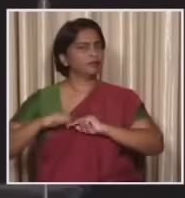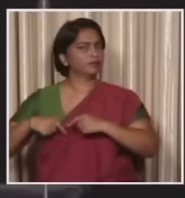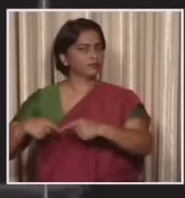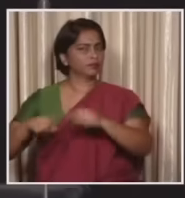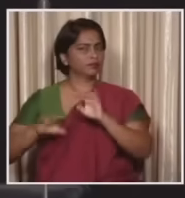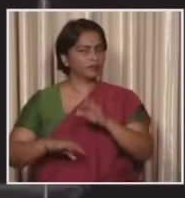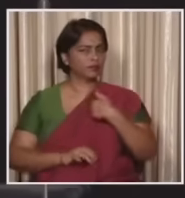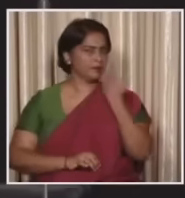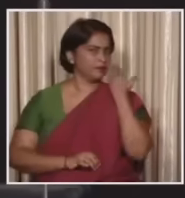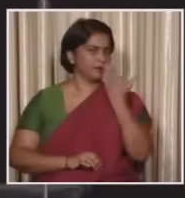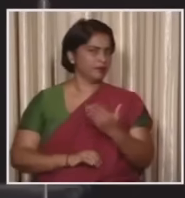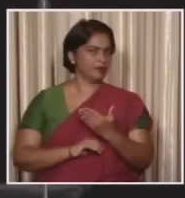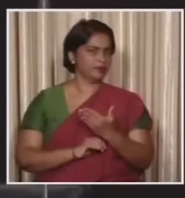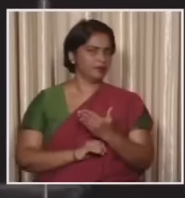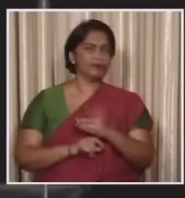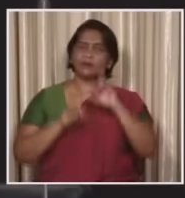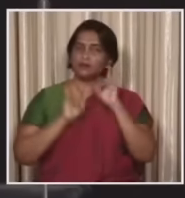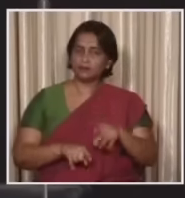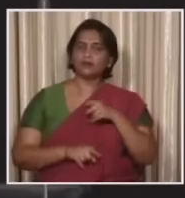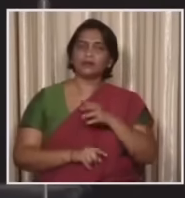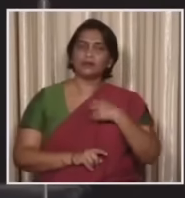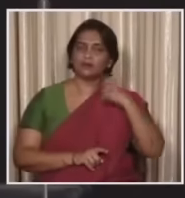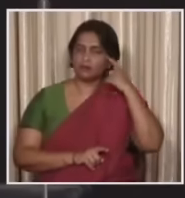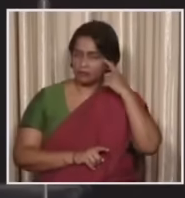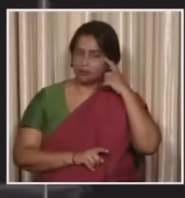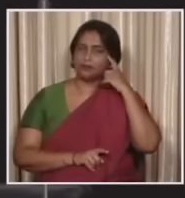කියලා මට හිතෙන්නේ. ඒක නිසා මම හිතනවා